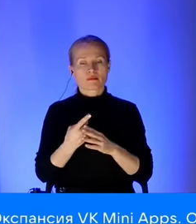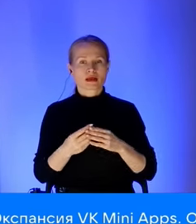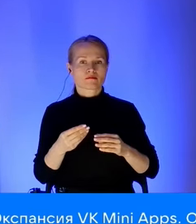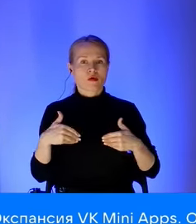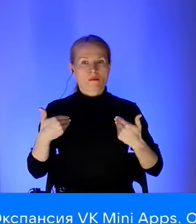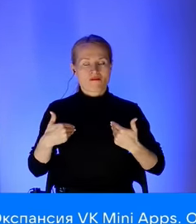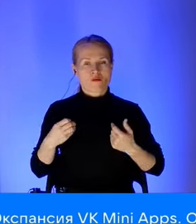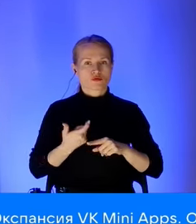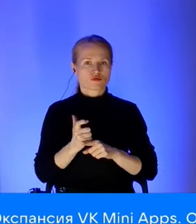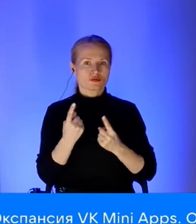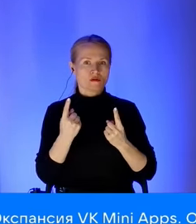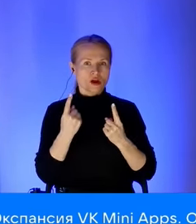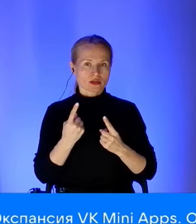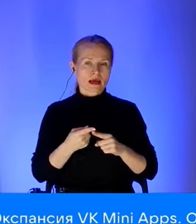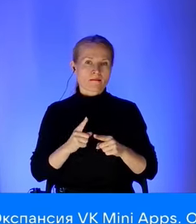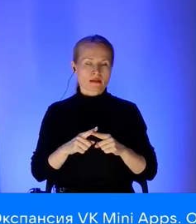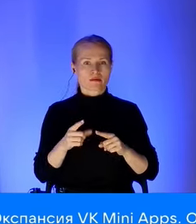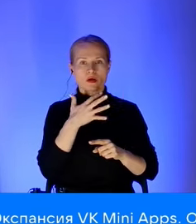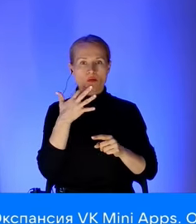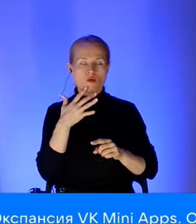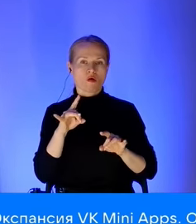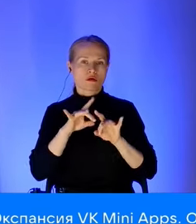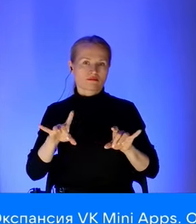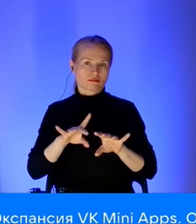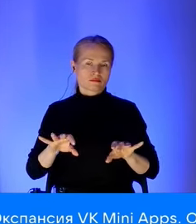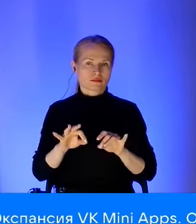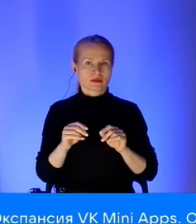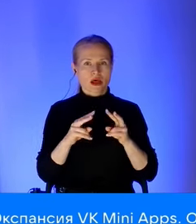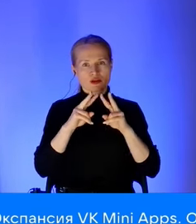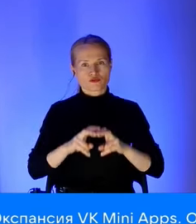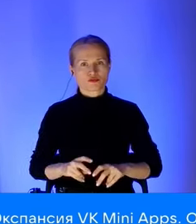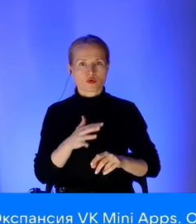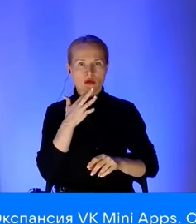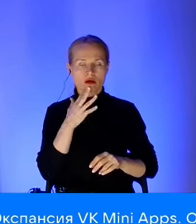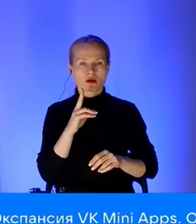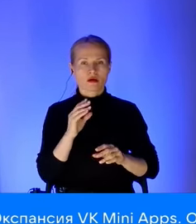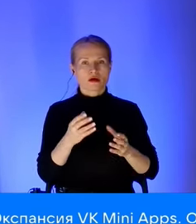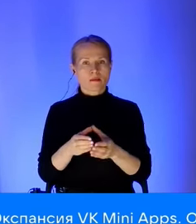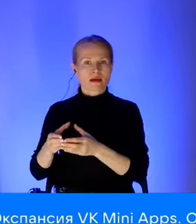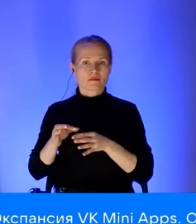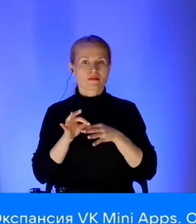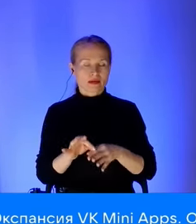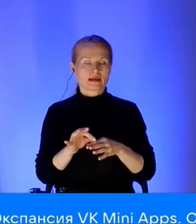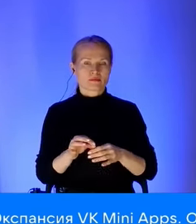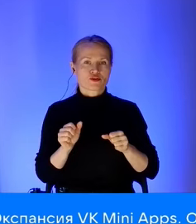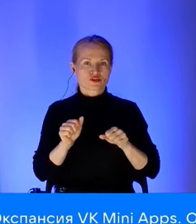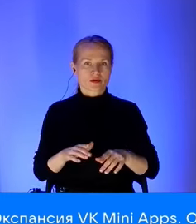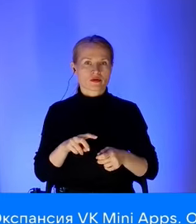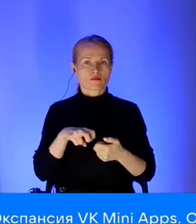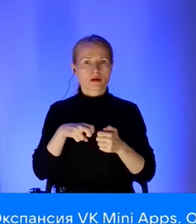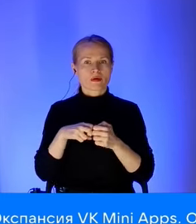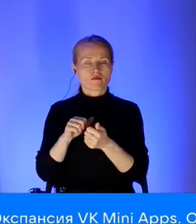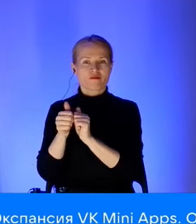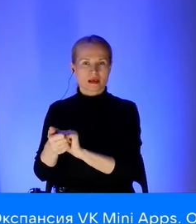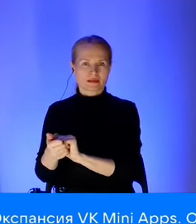— очень важная штука. На эту тему очень много ресерчей крупные компании провели, и мы стараемся решать эту проблему за разработчиков. Так вот, что делает